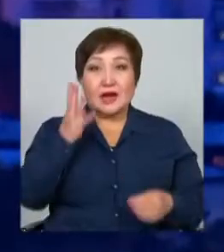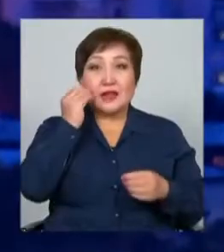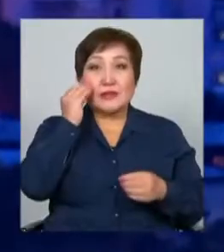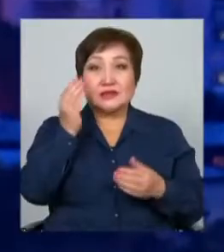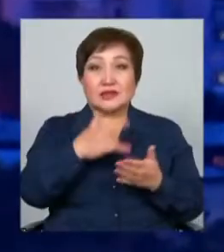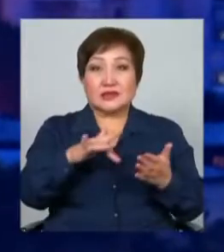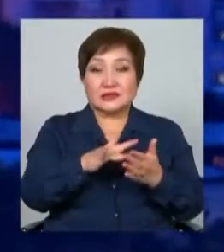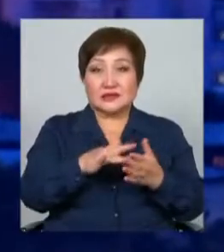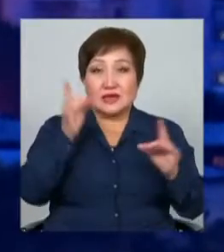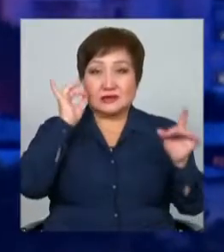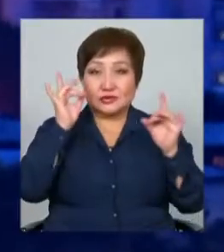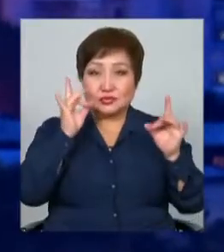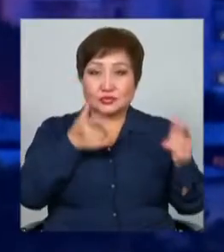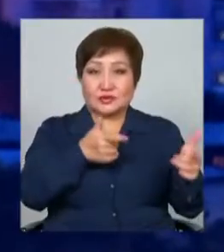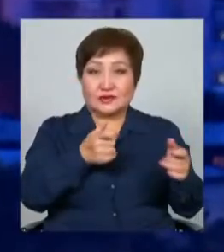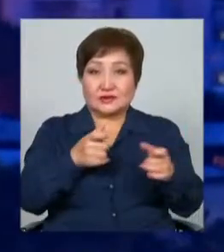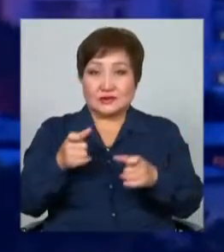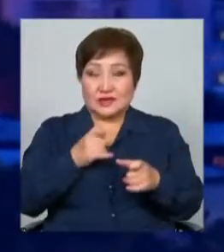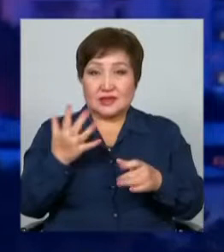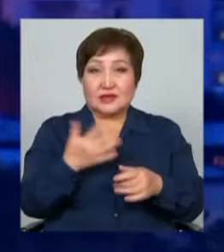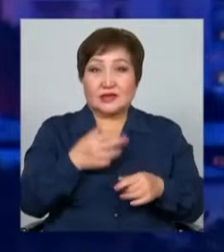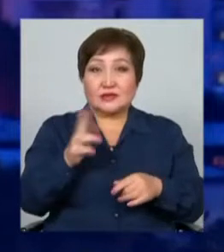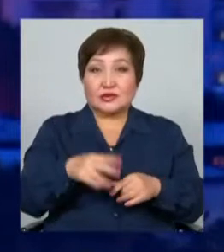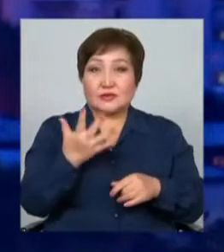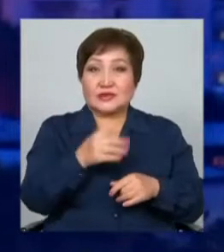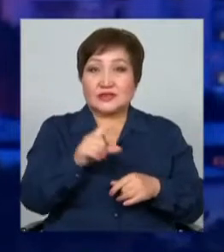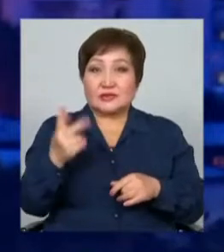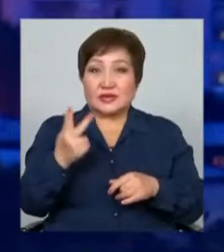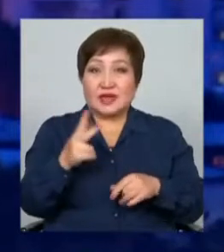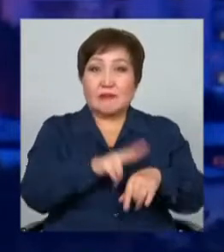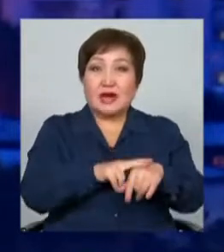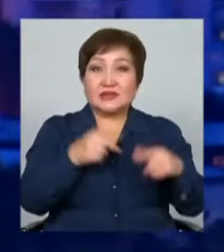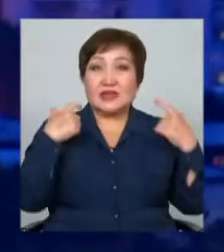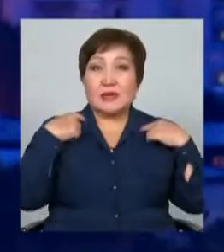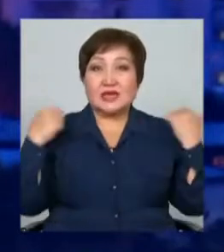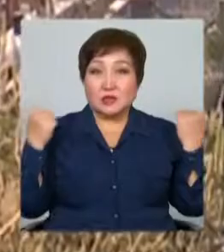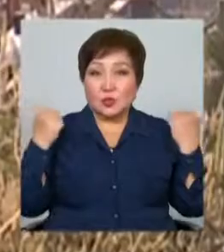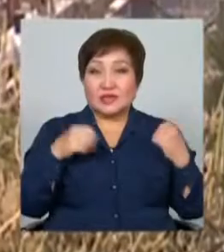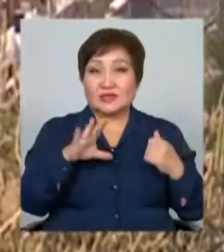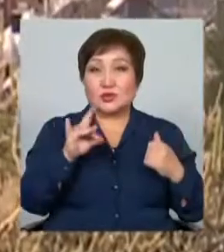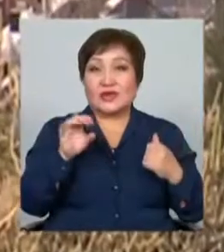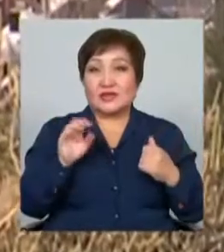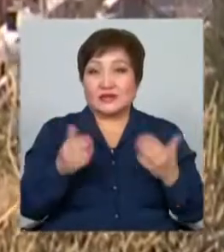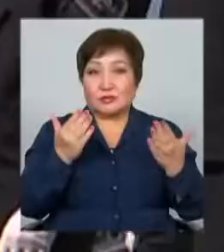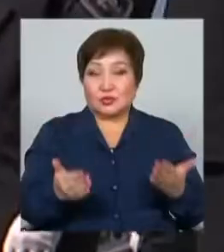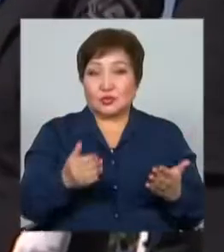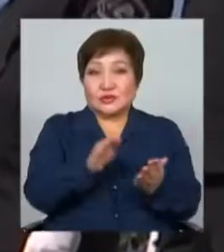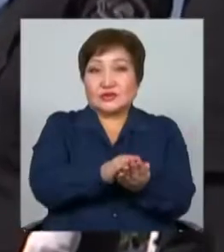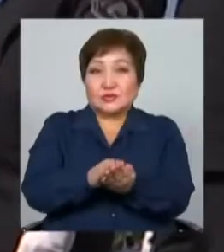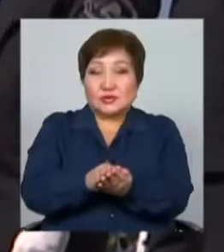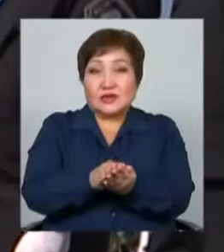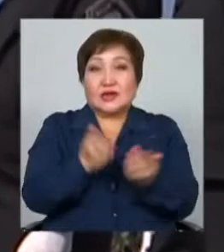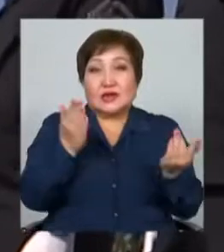Алматыдағы атышулы атыста қаза болған 5 адамның бірі полиция майоры Дархан Сүлеевтің бүгін жерлеу рәсімі өтті. Антына адал